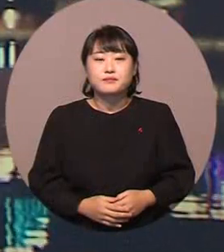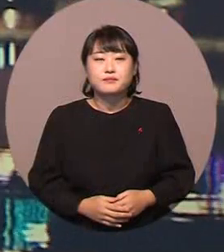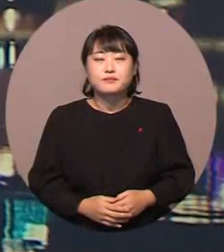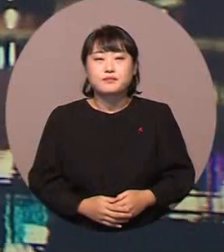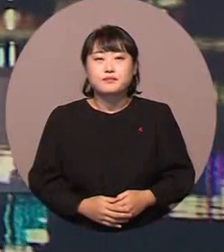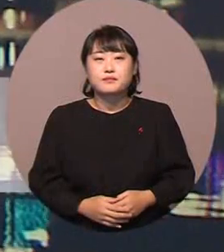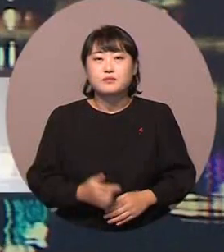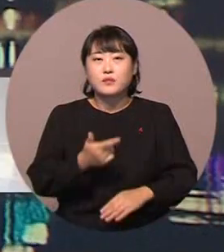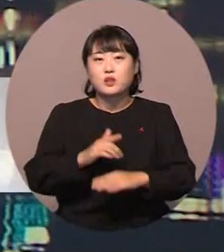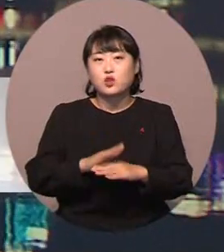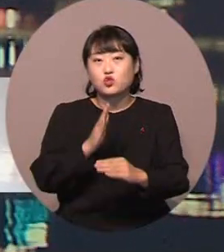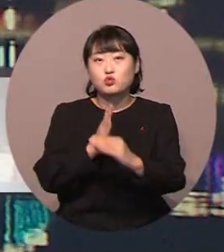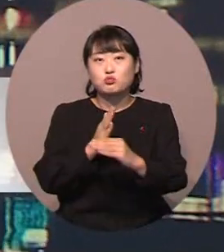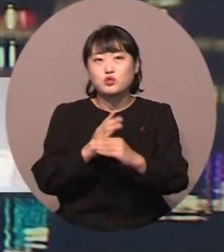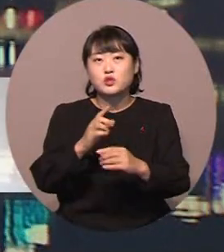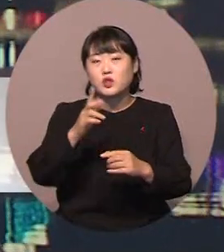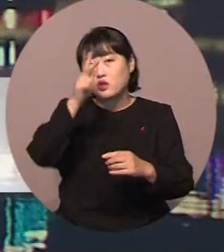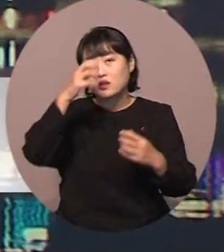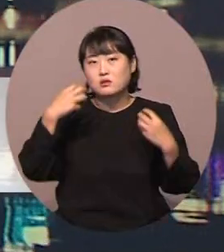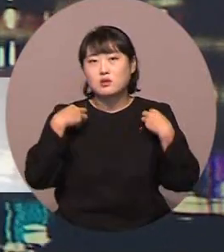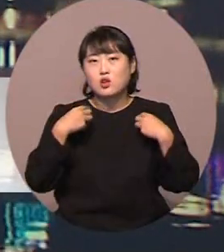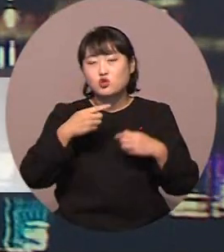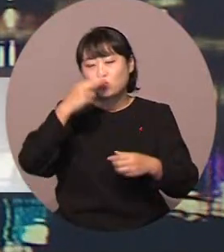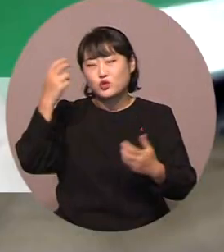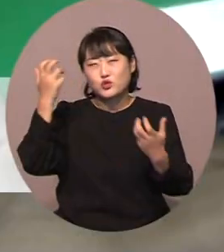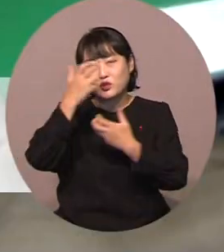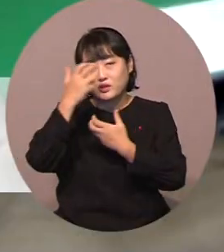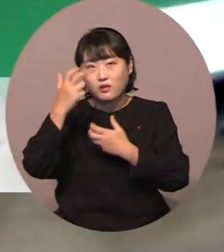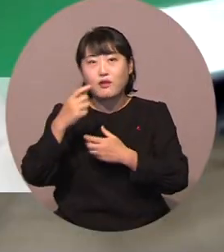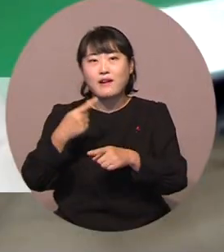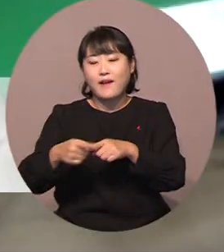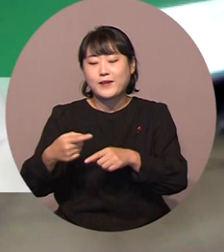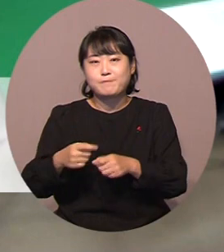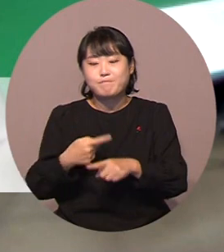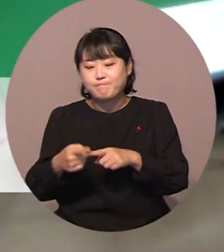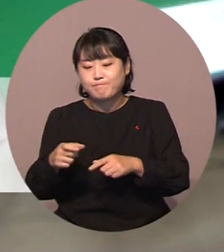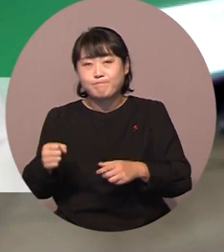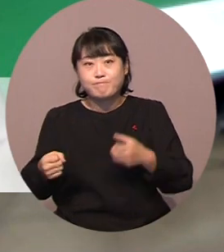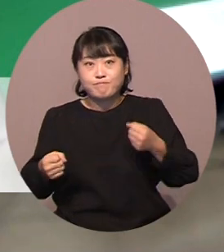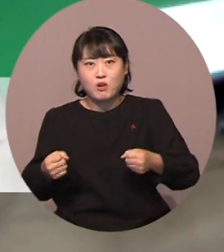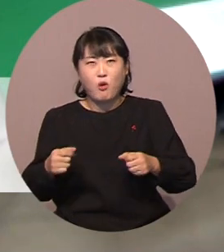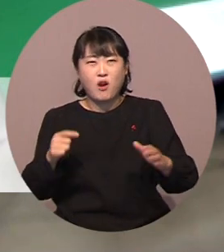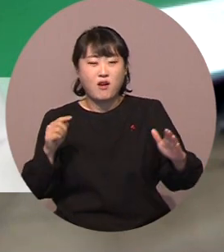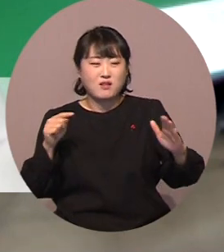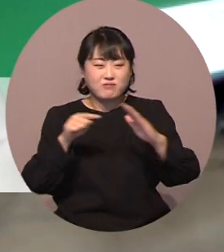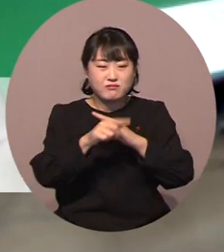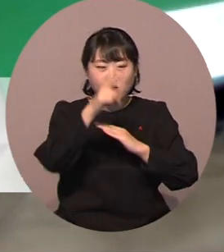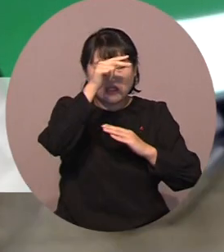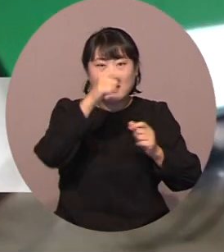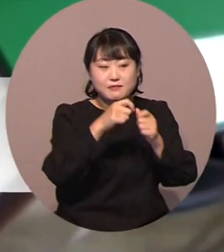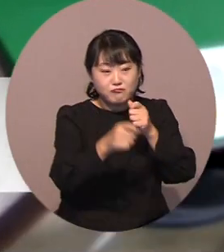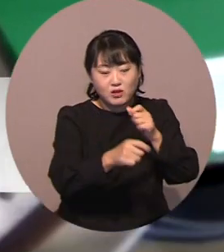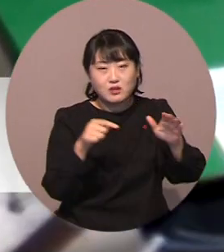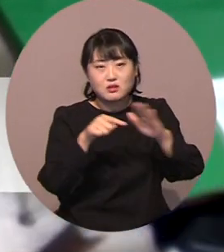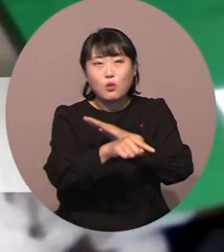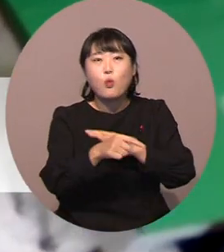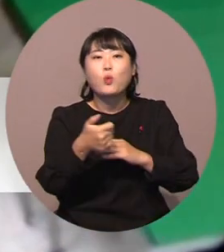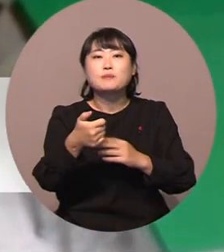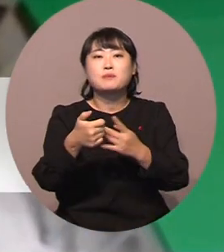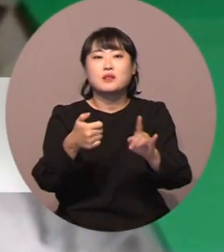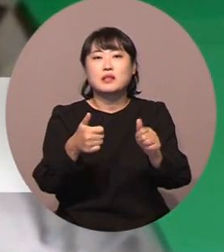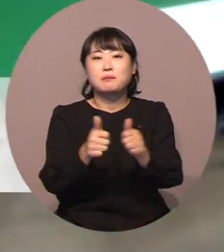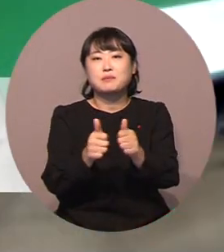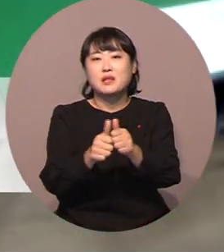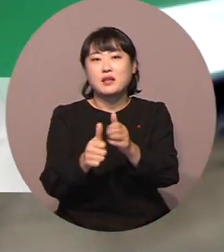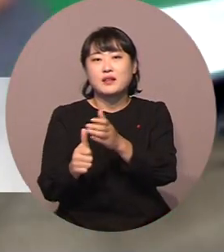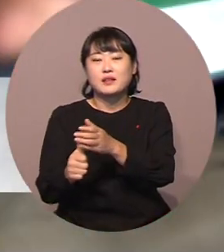대전 중부경찰서가 수레 취에 흉기를 들고 경찰 지구대를 찾아가 난동을 부린 혐의로 50대 남성을